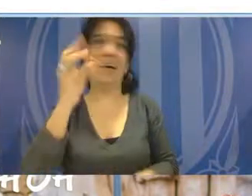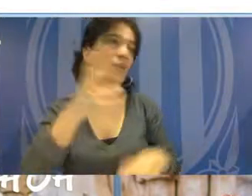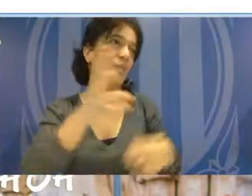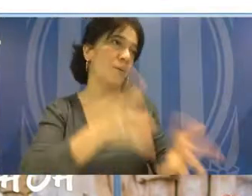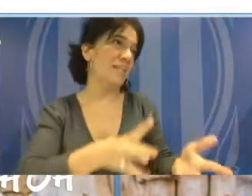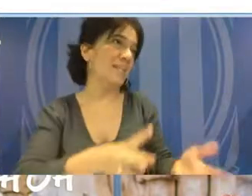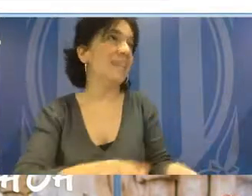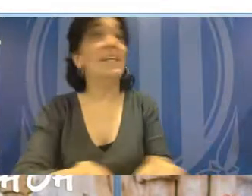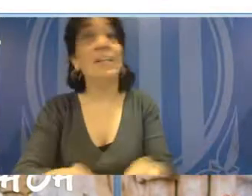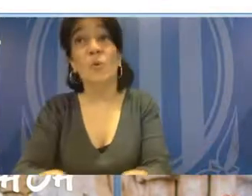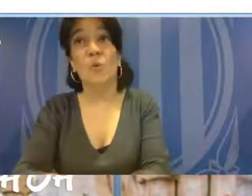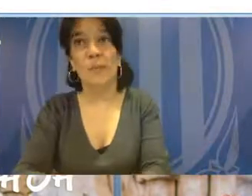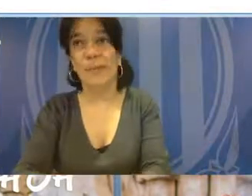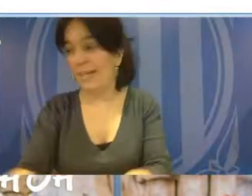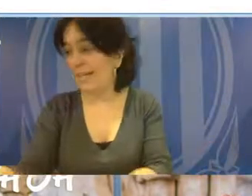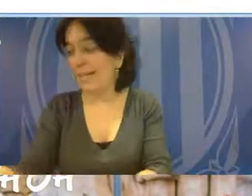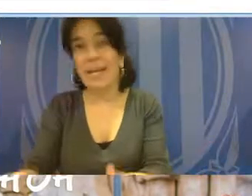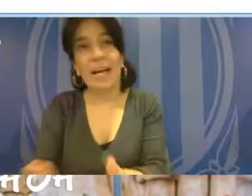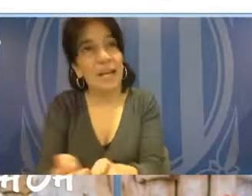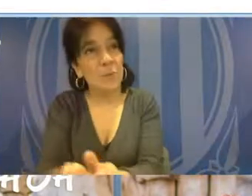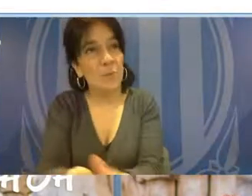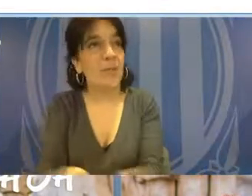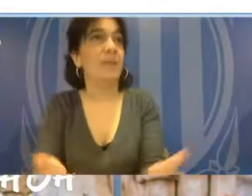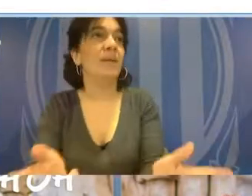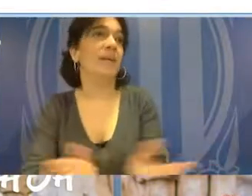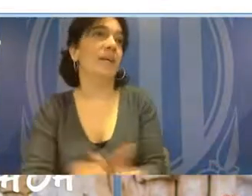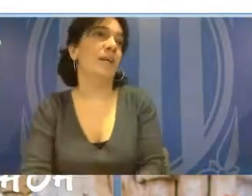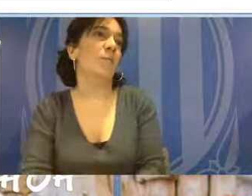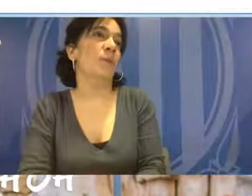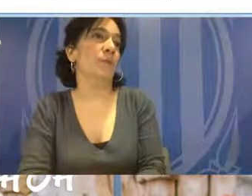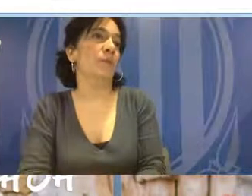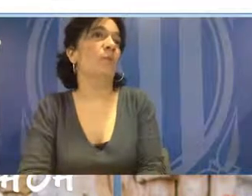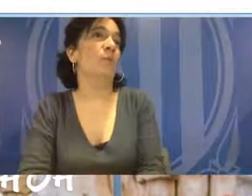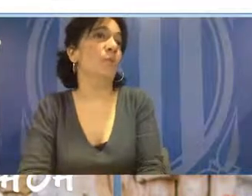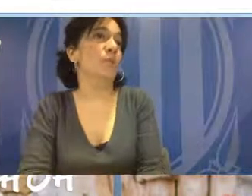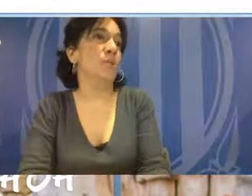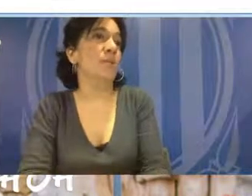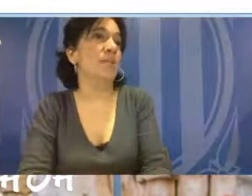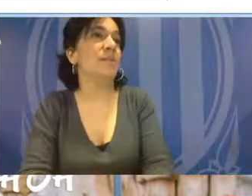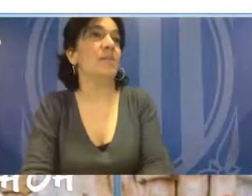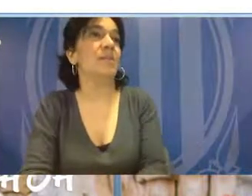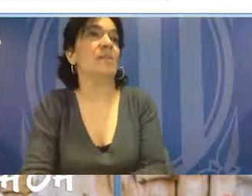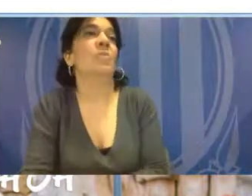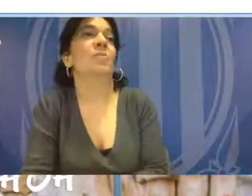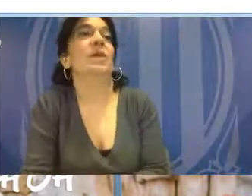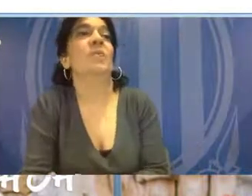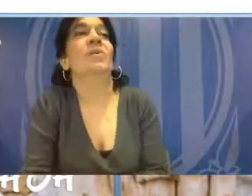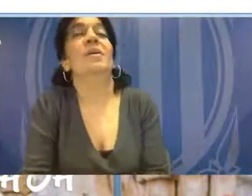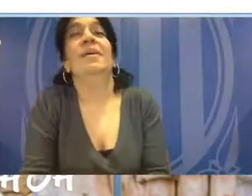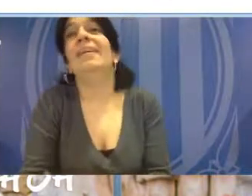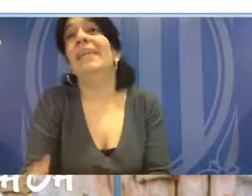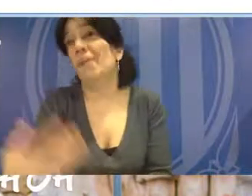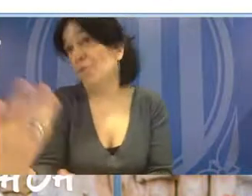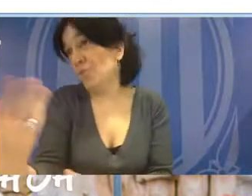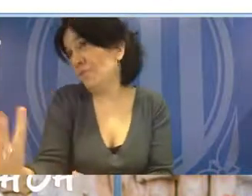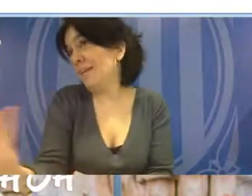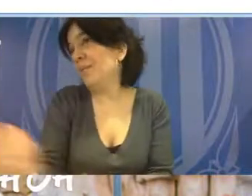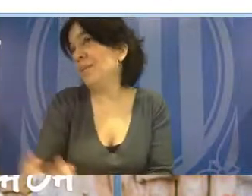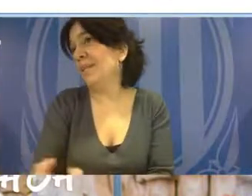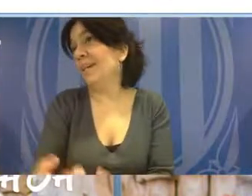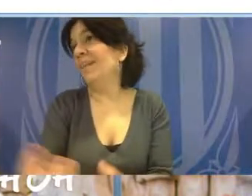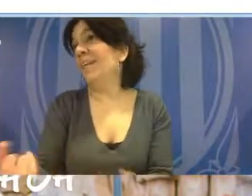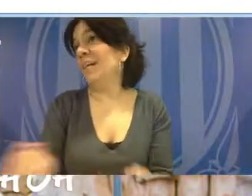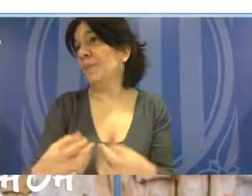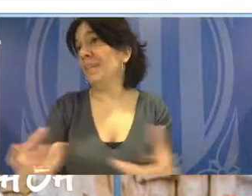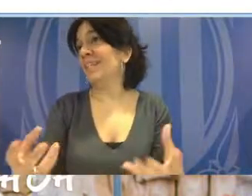fa no sé quants anys i t'ho comenten, és dedicar aquell moment i compartir-ho amb tu, doncs és molt maco. I hi ha, doncs, pel que us